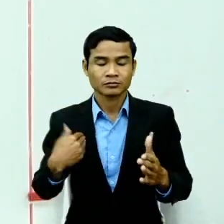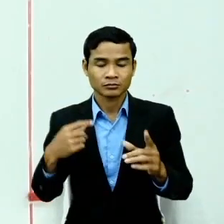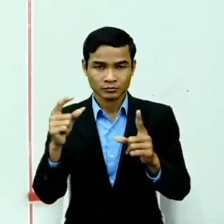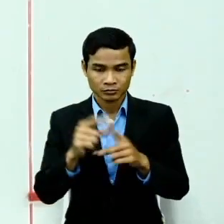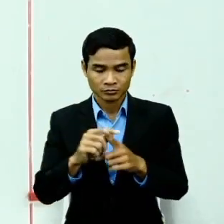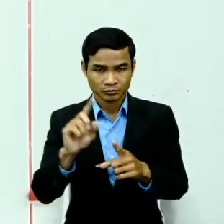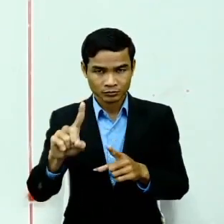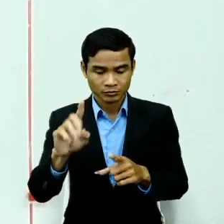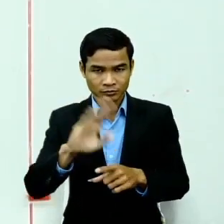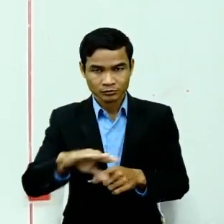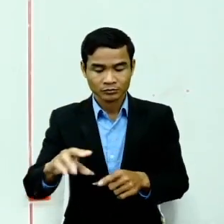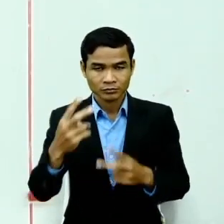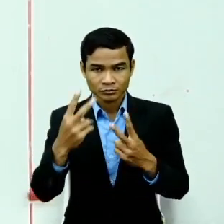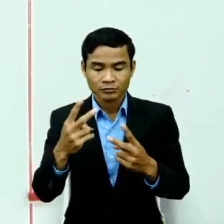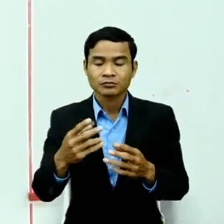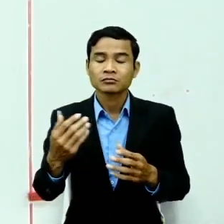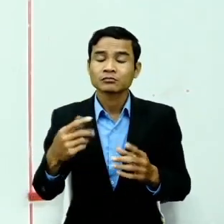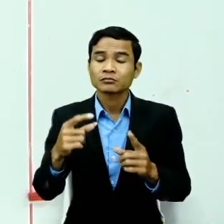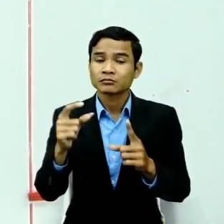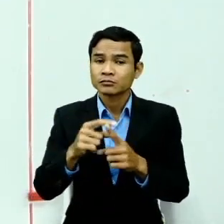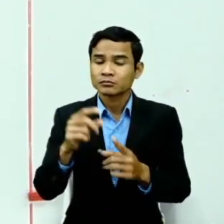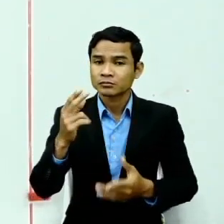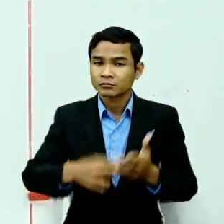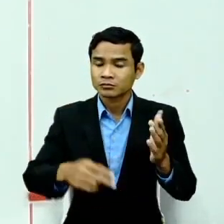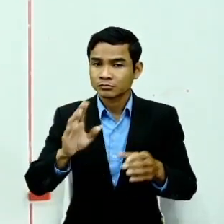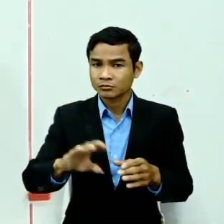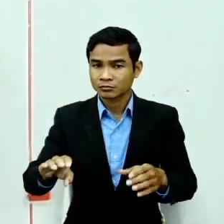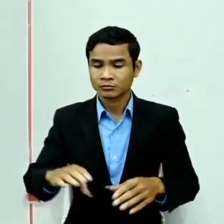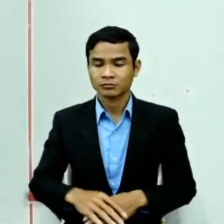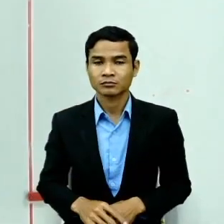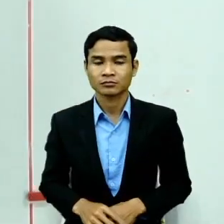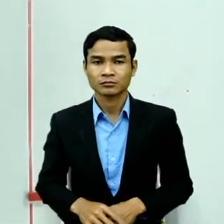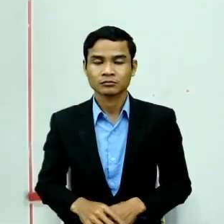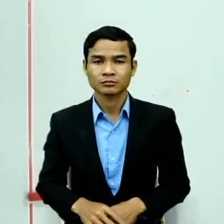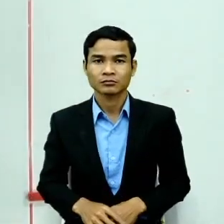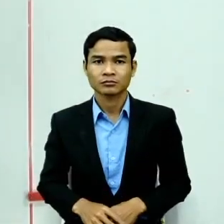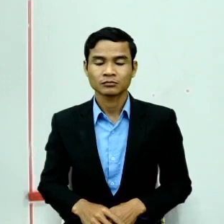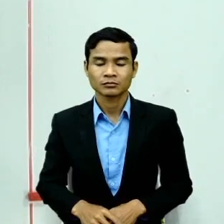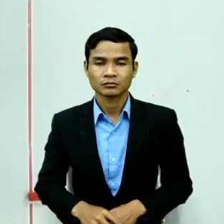mùi tiệt con chà mớ đó con tha ta chìa bịa vầy chà